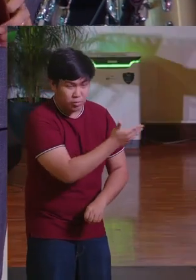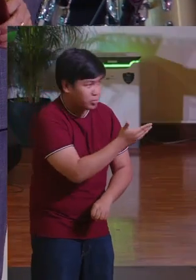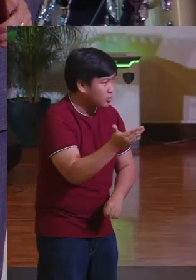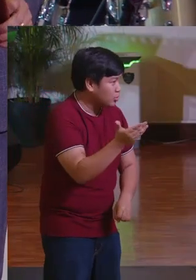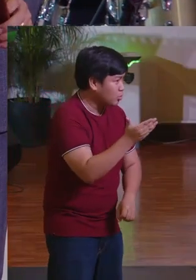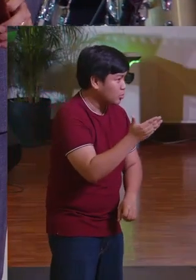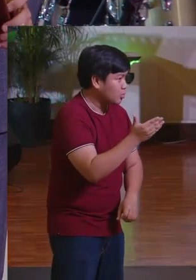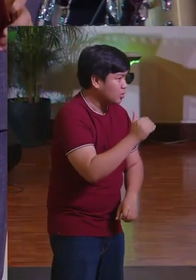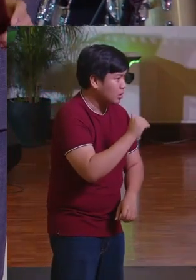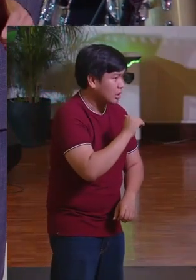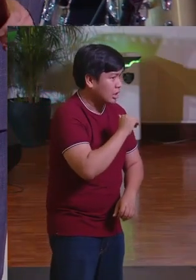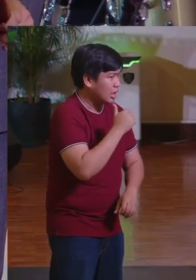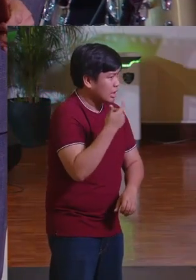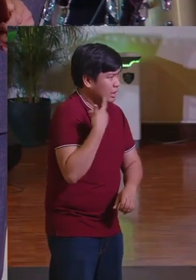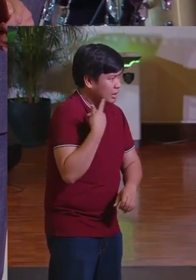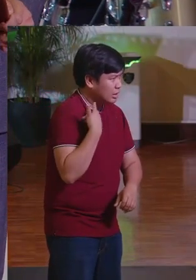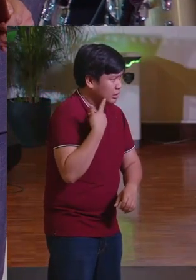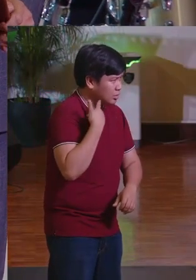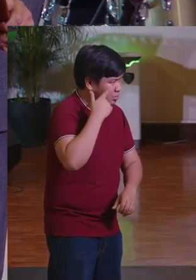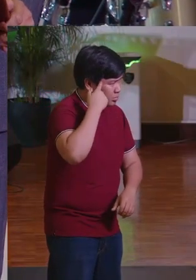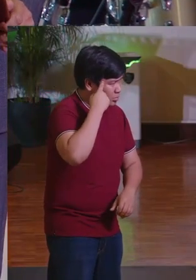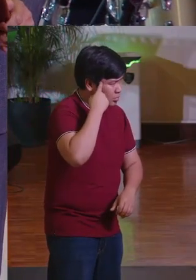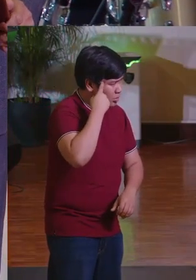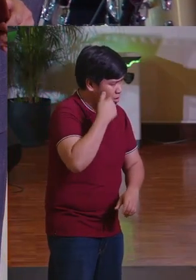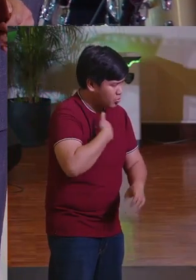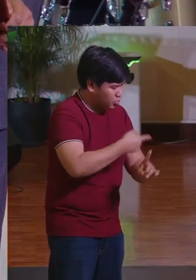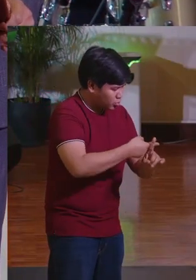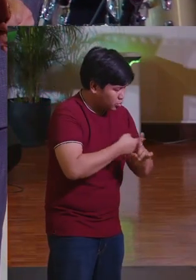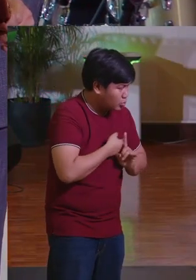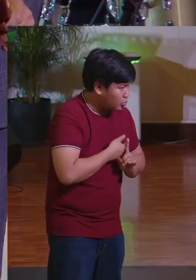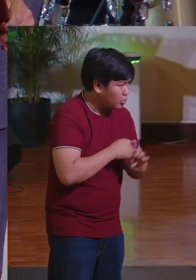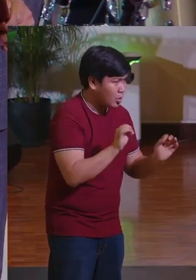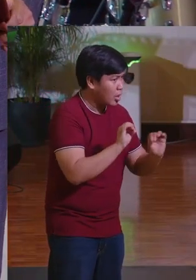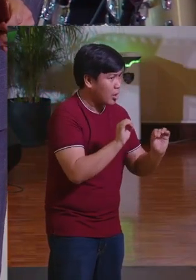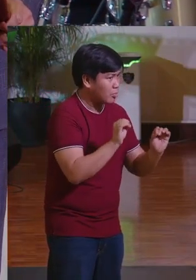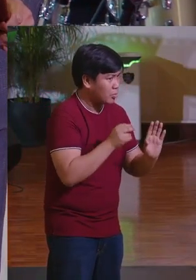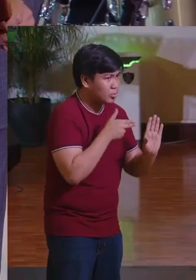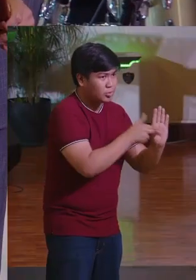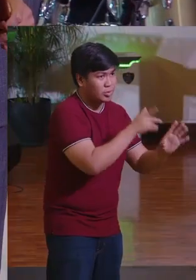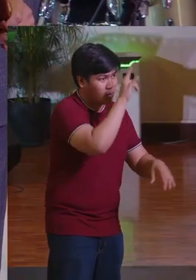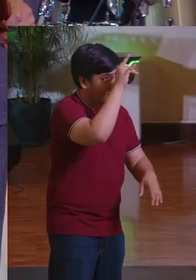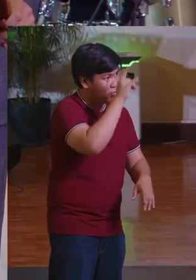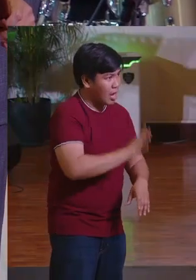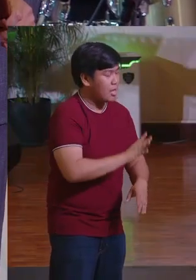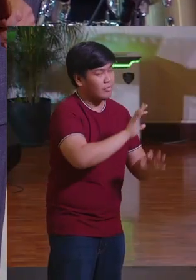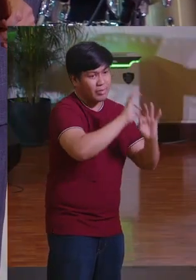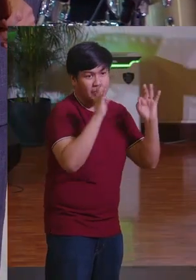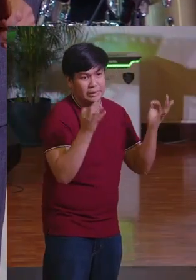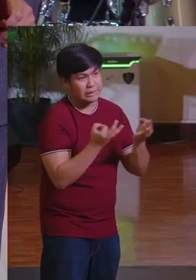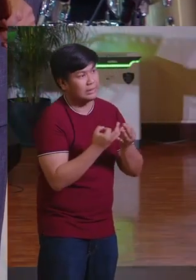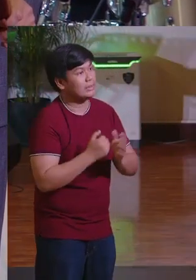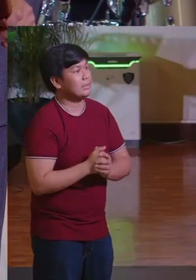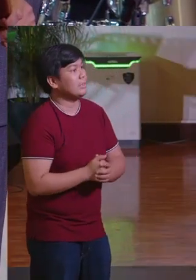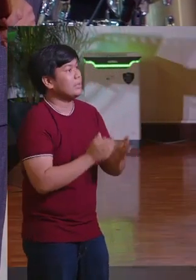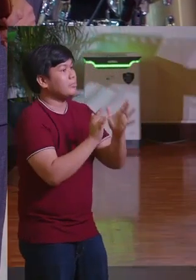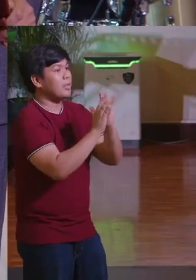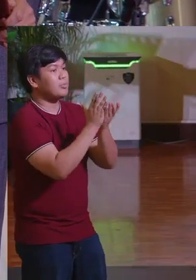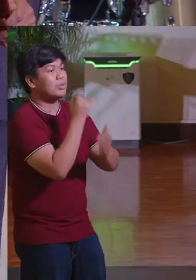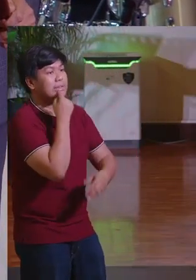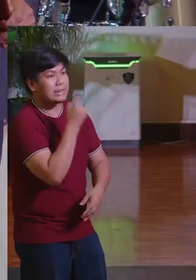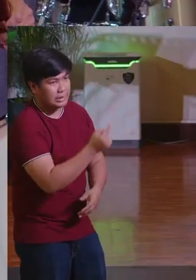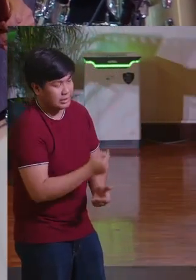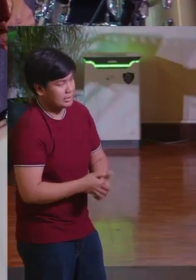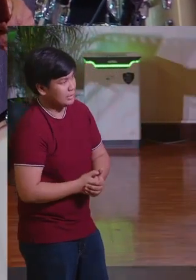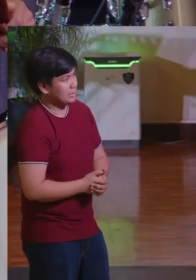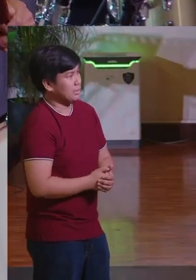ikaw ay kasama na sa pamilya ng Diyos, ang sabi po ng salita niya, ikaw